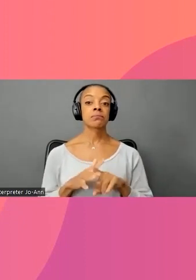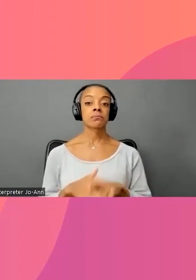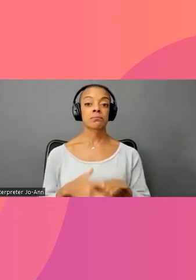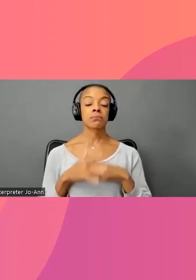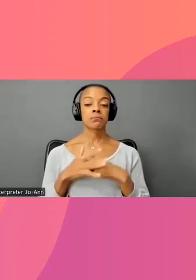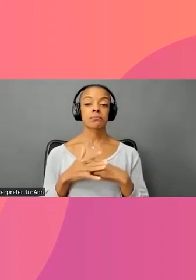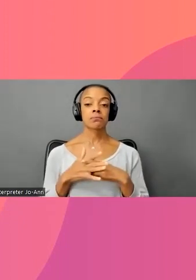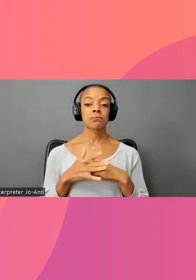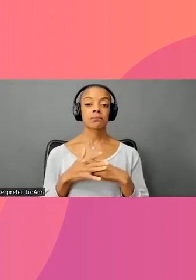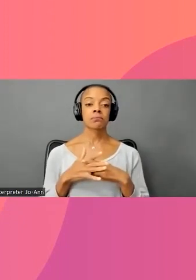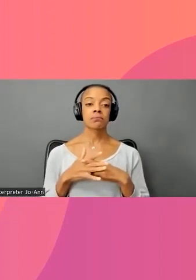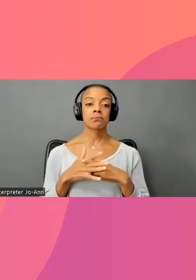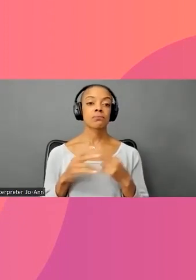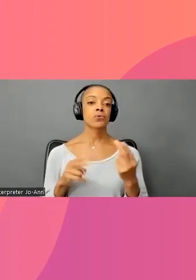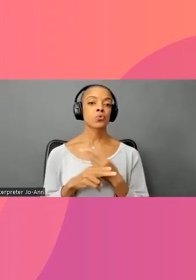Alors, tout d'abord,